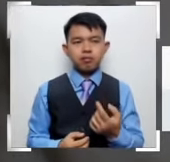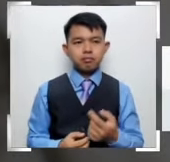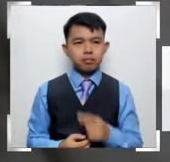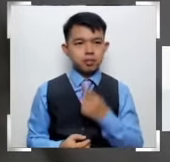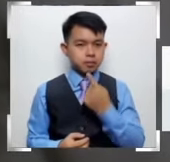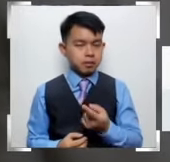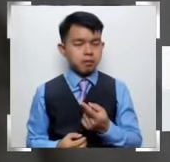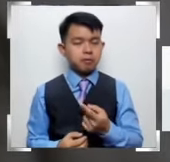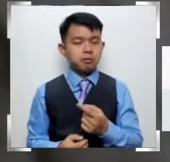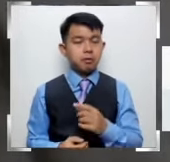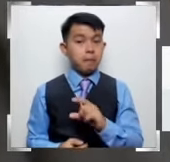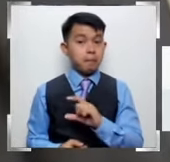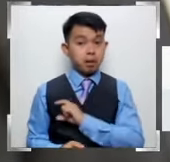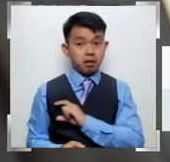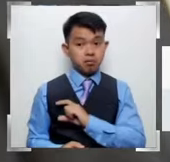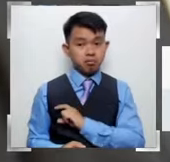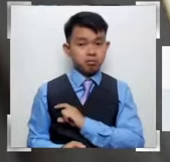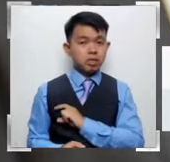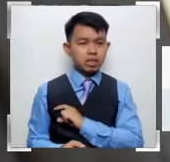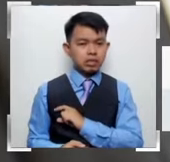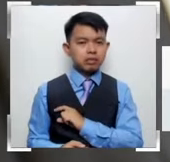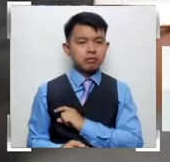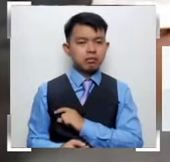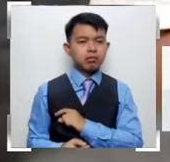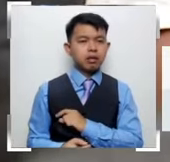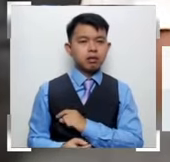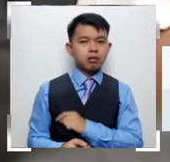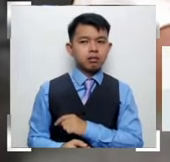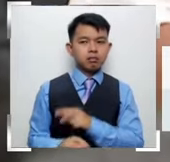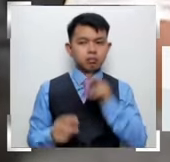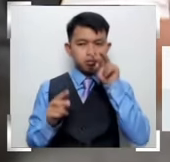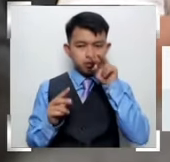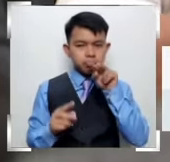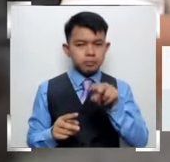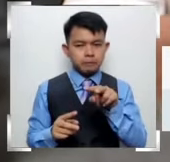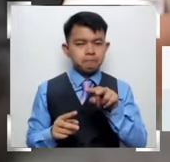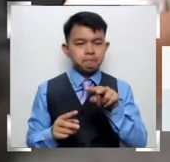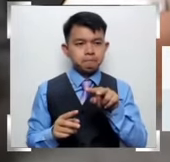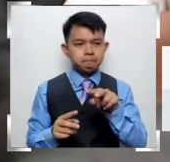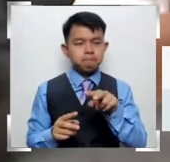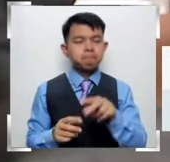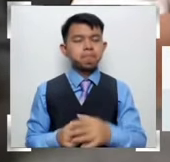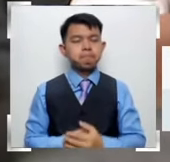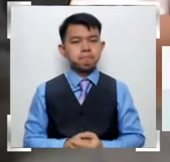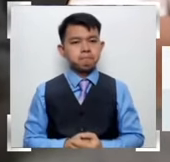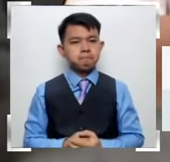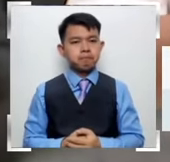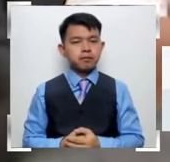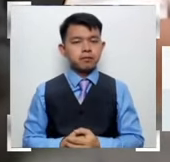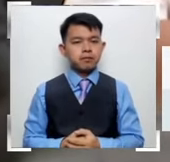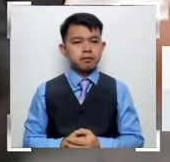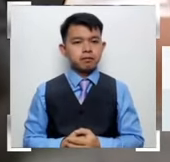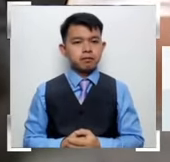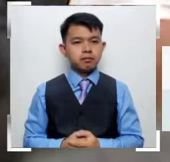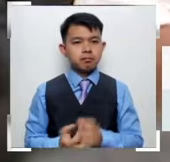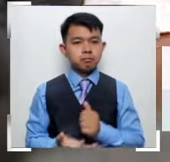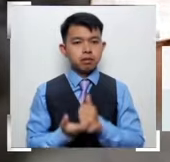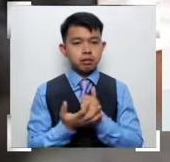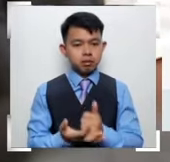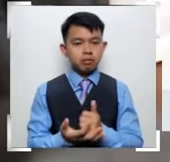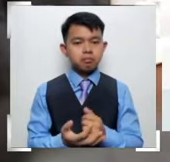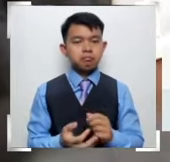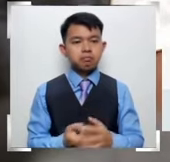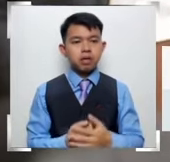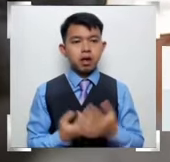spatter ng mga pumatay. There are at least 64 other killings